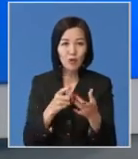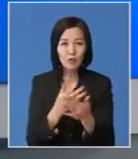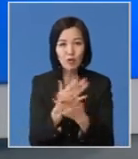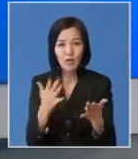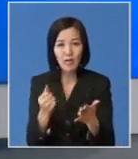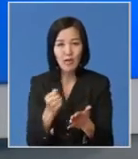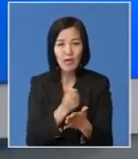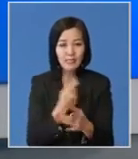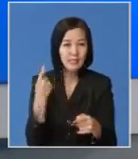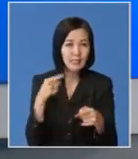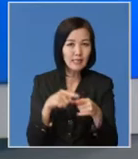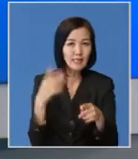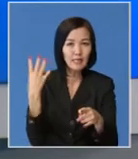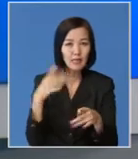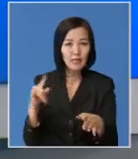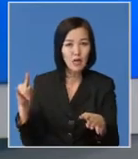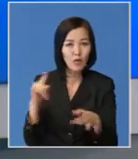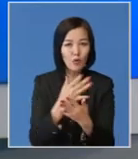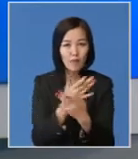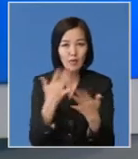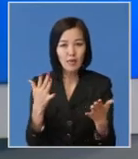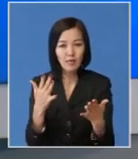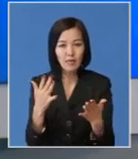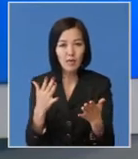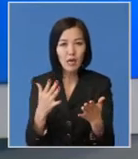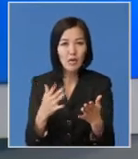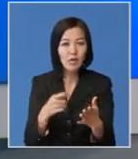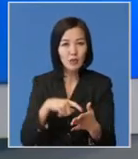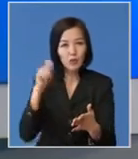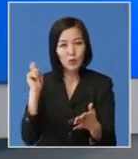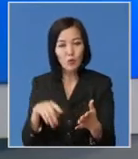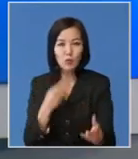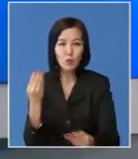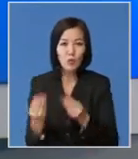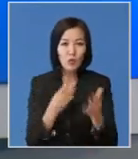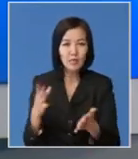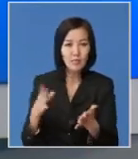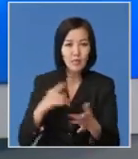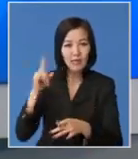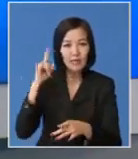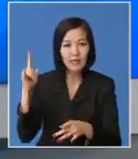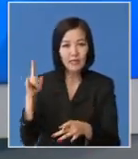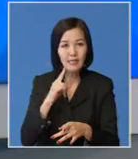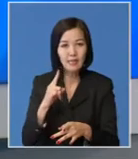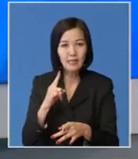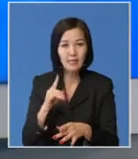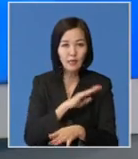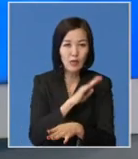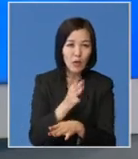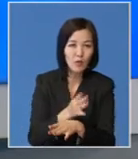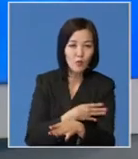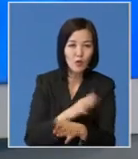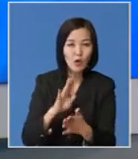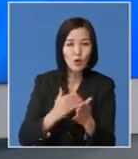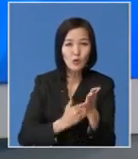шақты әуе көліктері Мәтібұлақ полигонында соғыс ойынын салды. Қазақ армиясының тактикалық шеберлігін қарулы күштердің жоғары бас